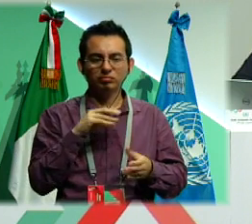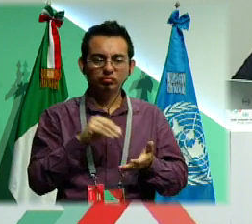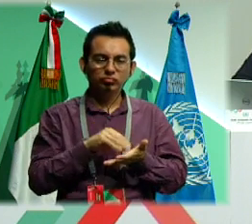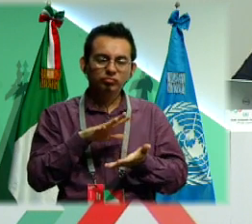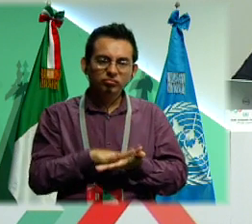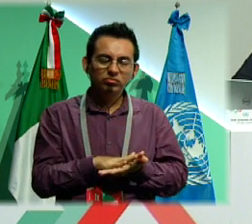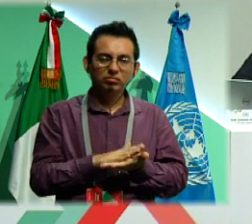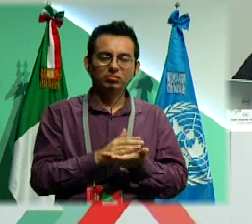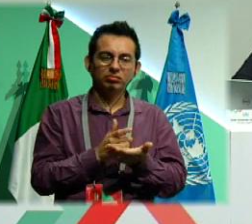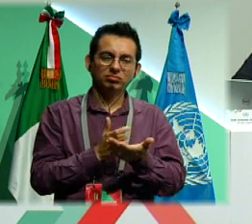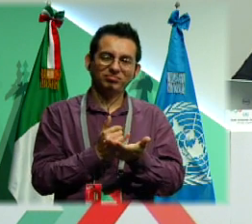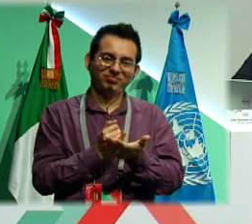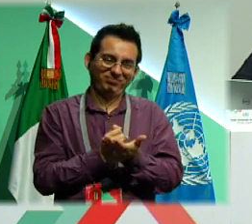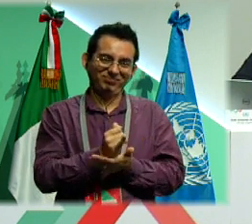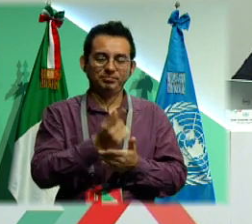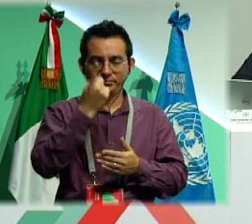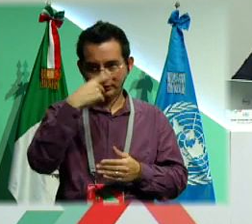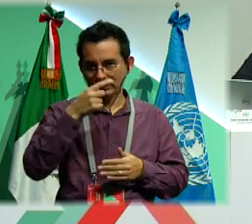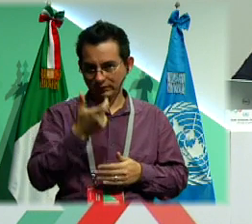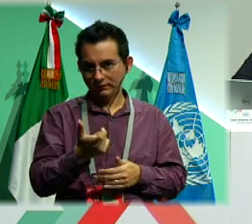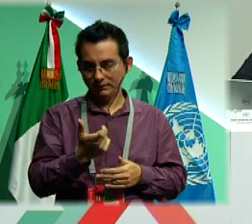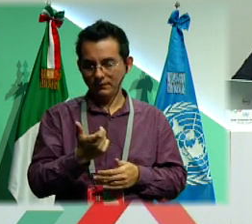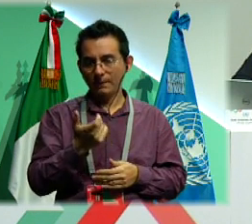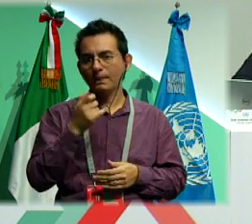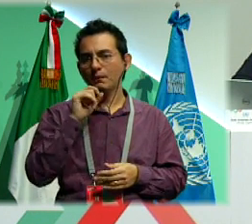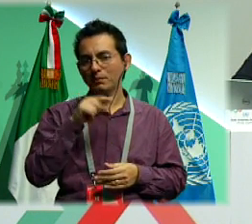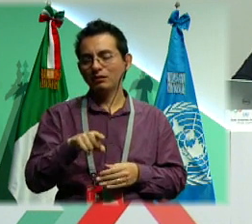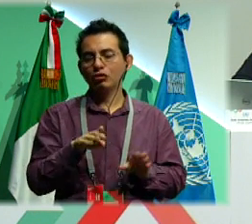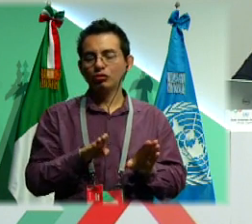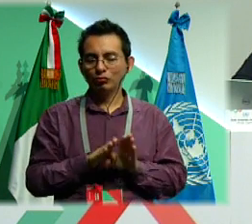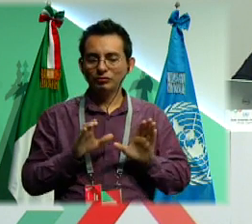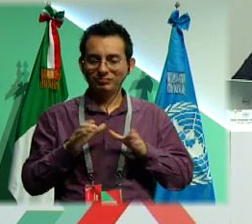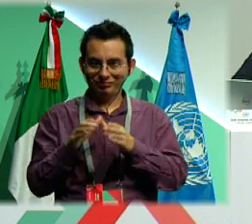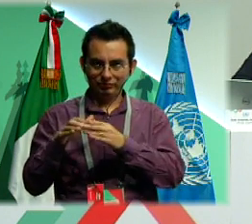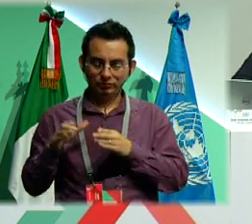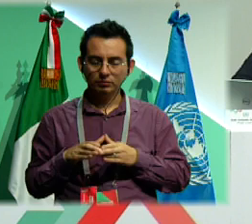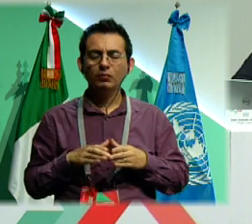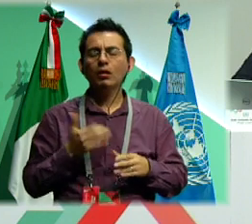Il n'a pas d'accord de complémentarité économique.